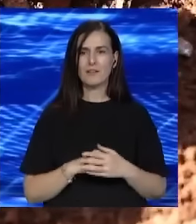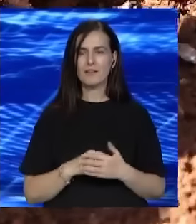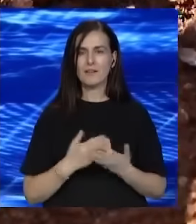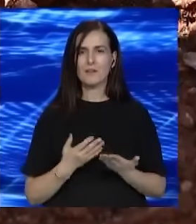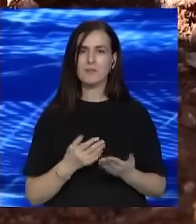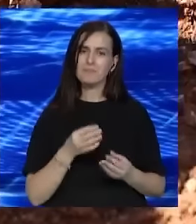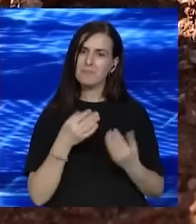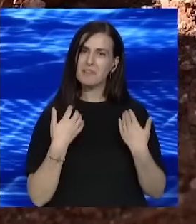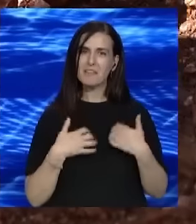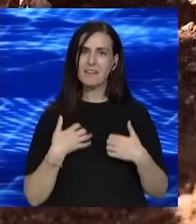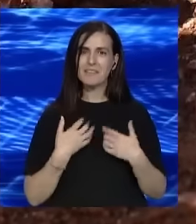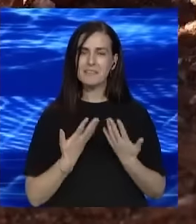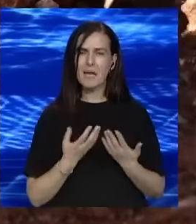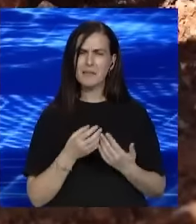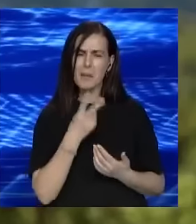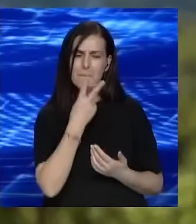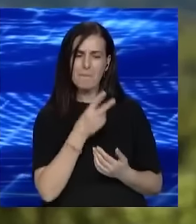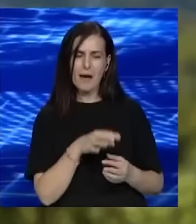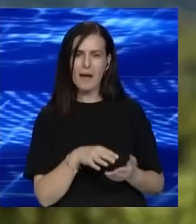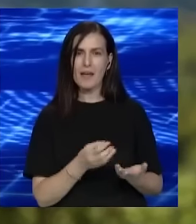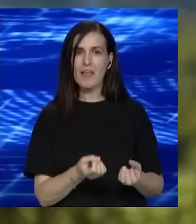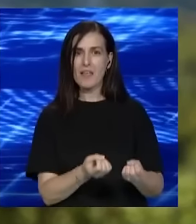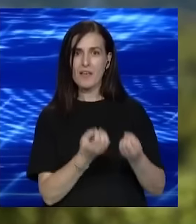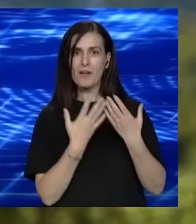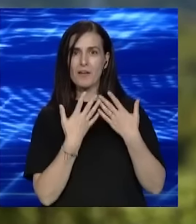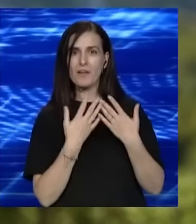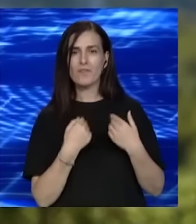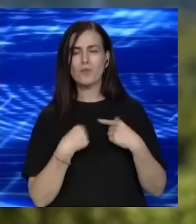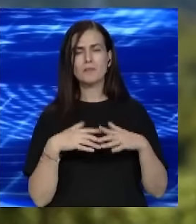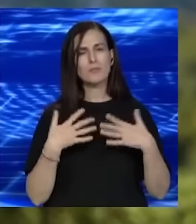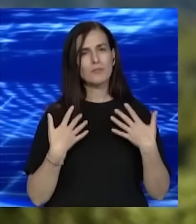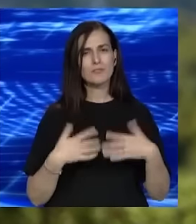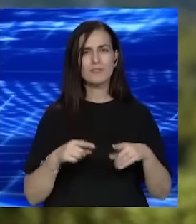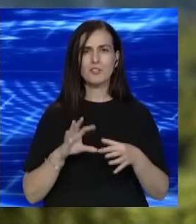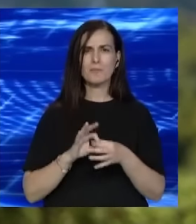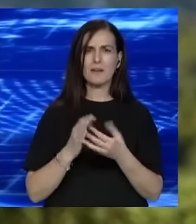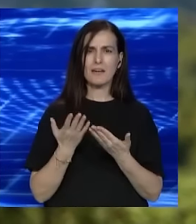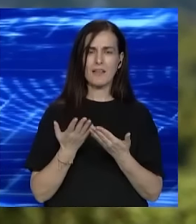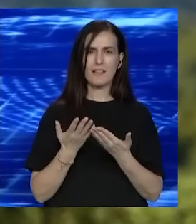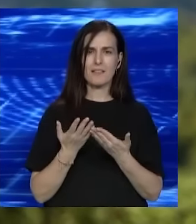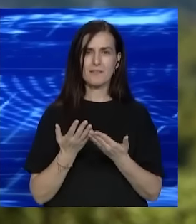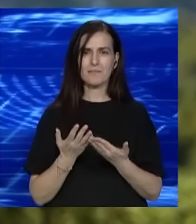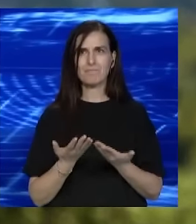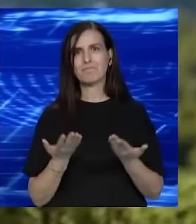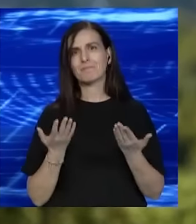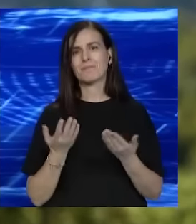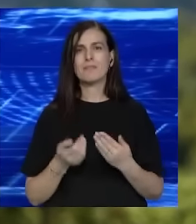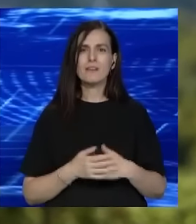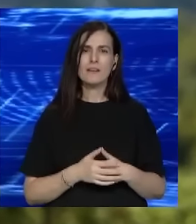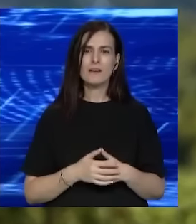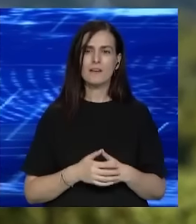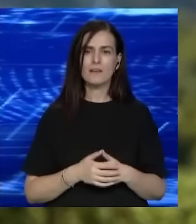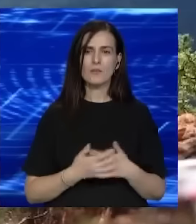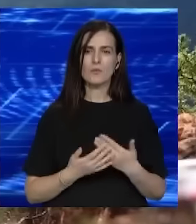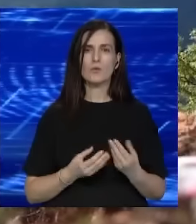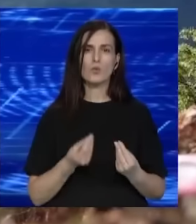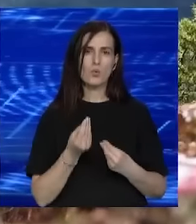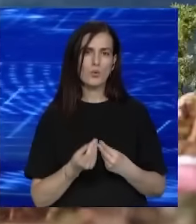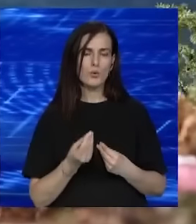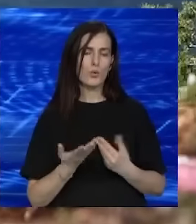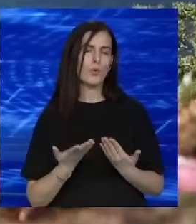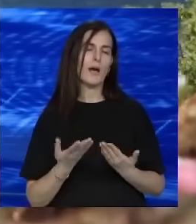banim. Janë objekte të cilat japin informacion shumë të rëndësishëm për sa i përket le të themi